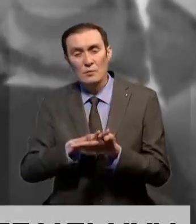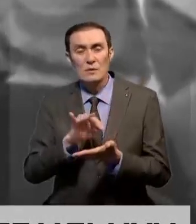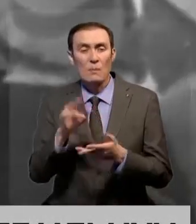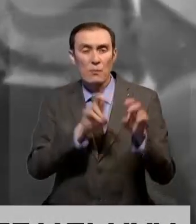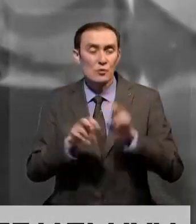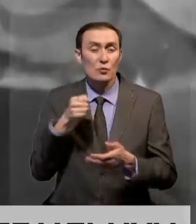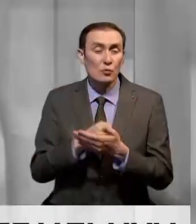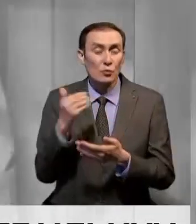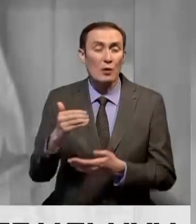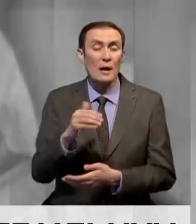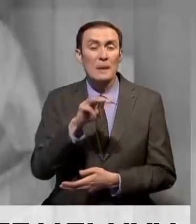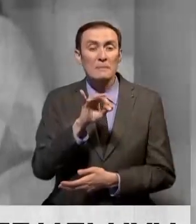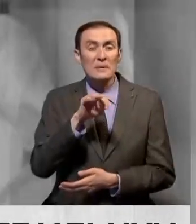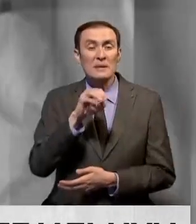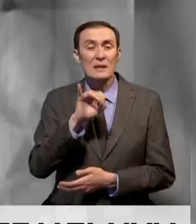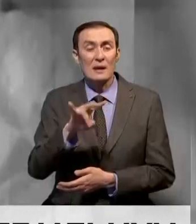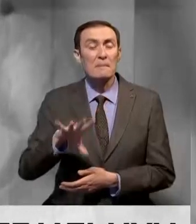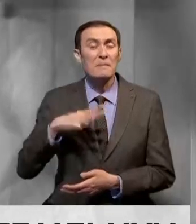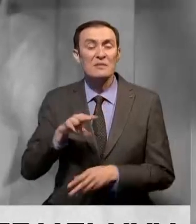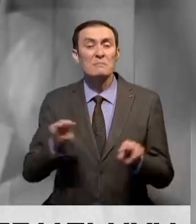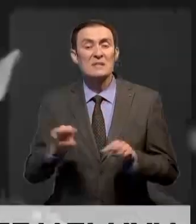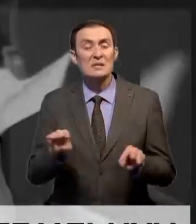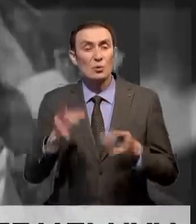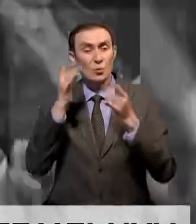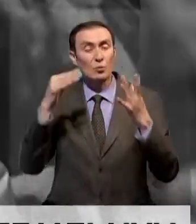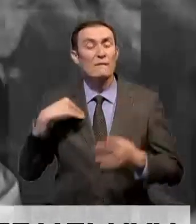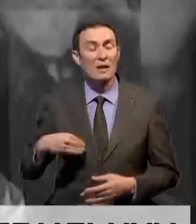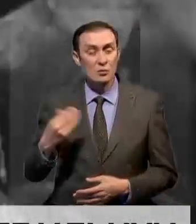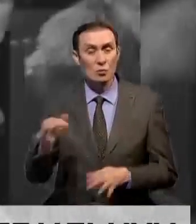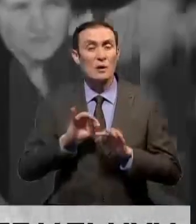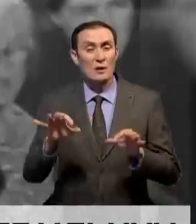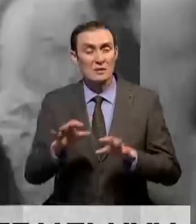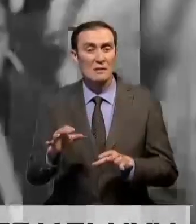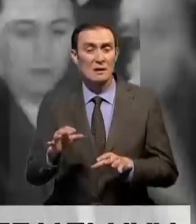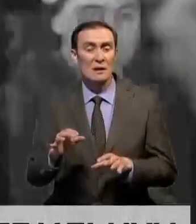поисках дошли до самого Фредерика Миттерана, бывшего министра культуры Франции. Он же и сказал про Аллу. В